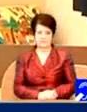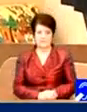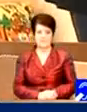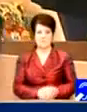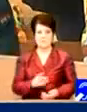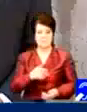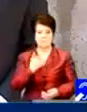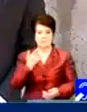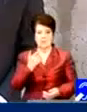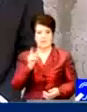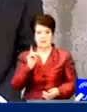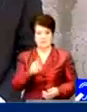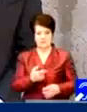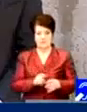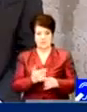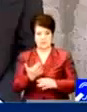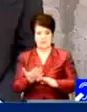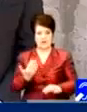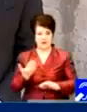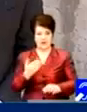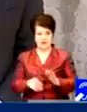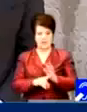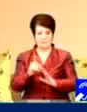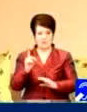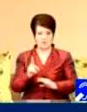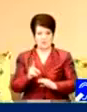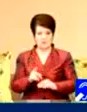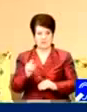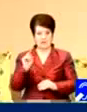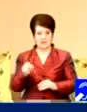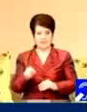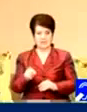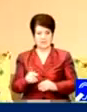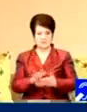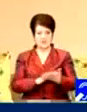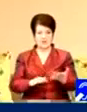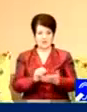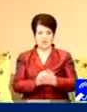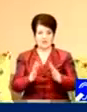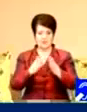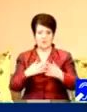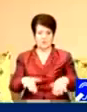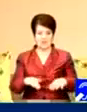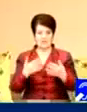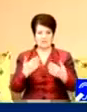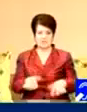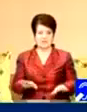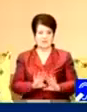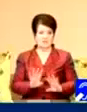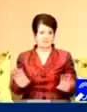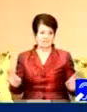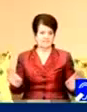Elizaveta Croitor este cea care în urmă cu câțiva ani a pornit carul din loc. Aici era un dezastru, ruinat deja, era în clădirea